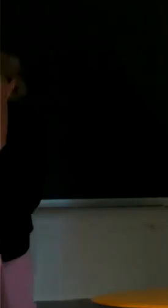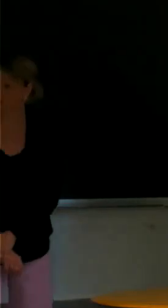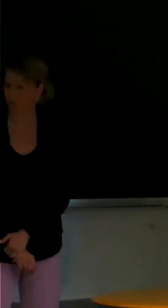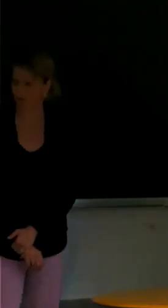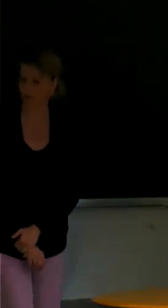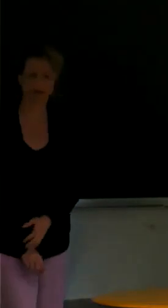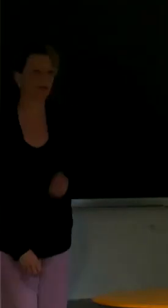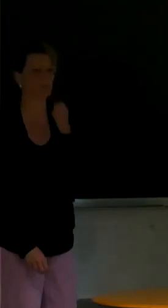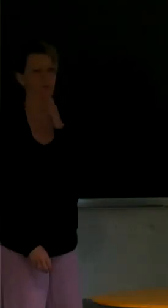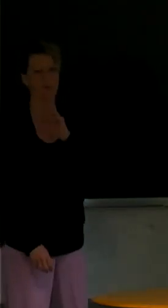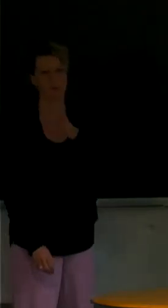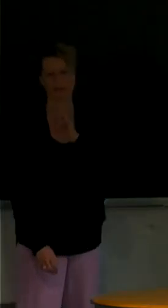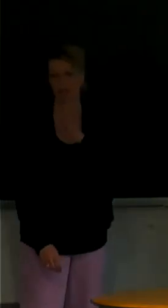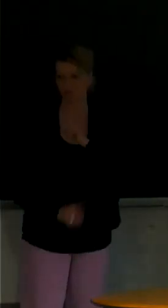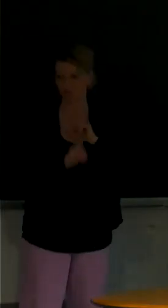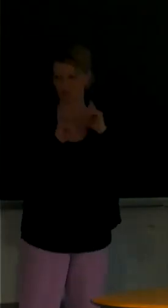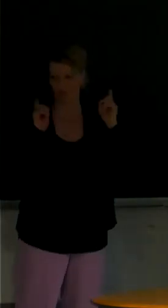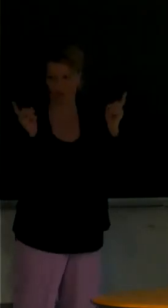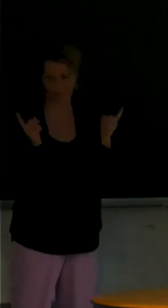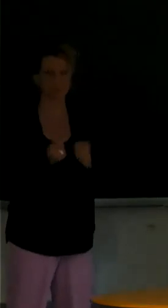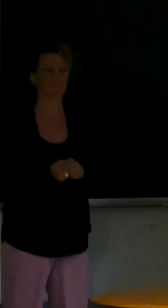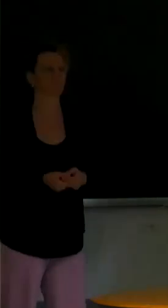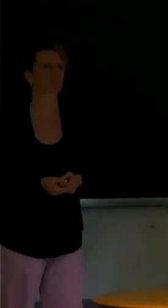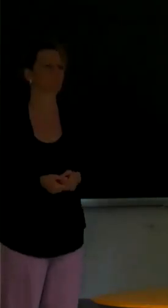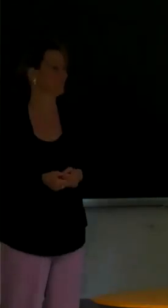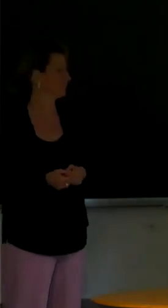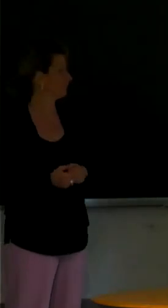Allora, buon pomeriggio a tutti.